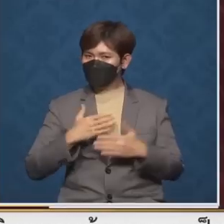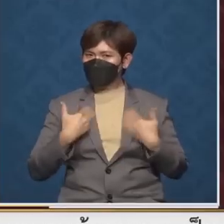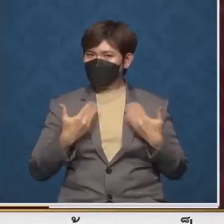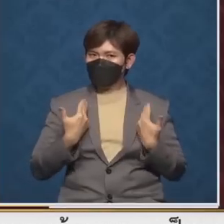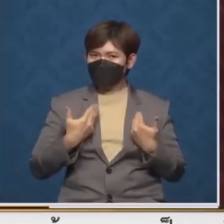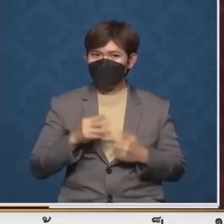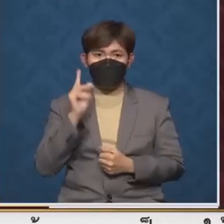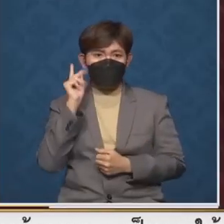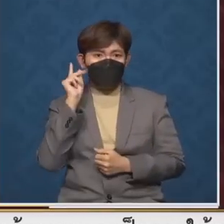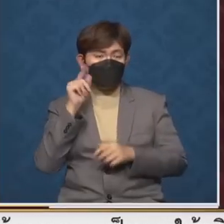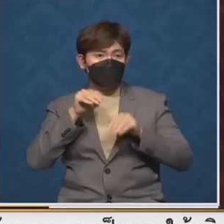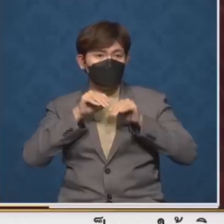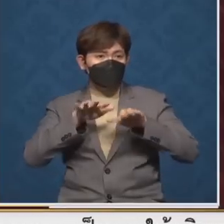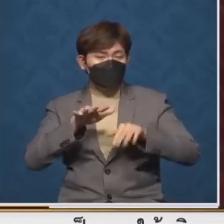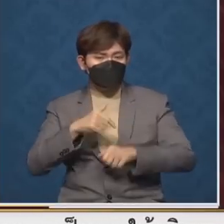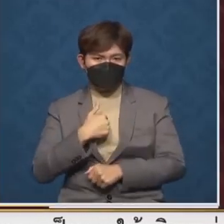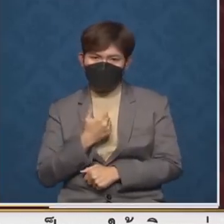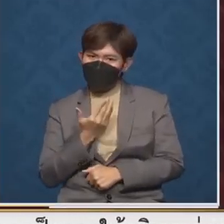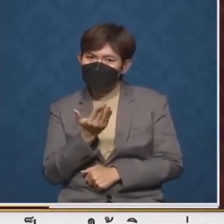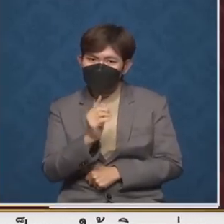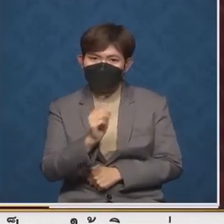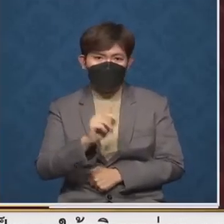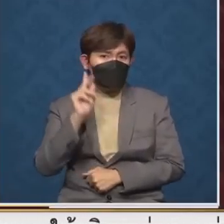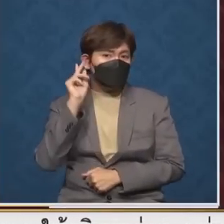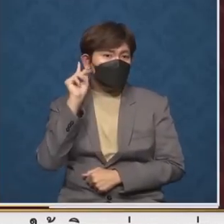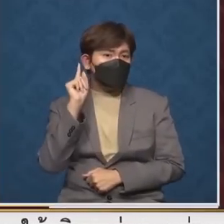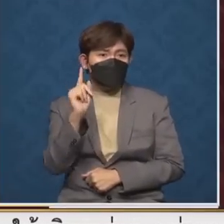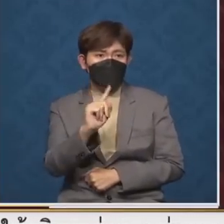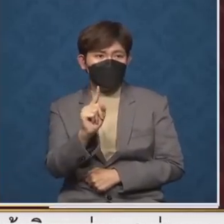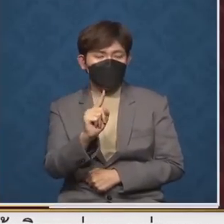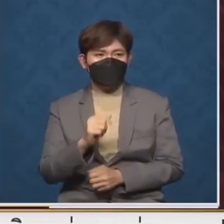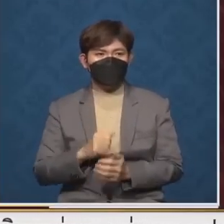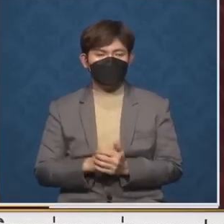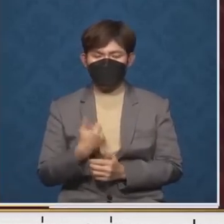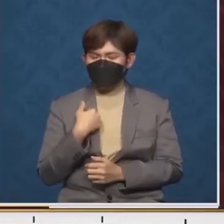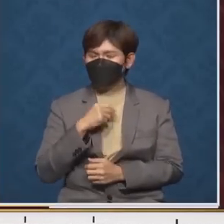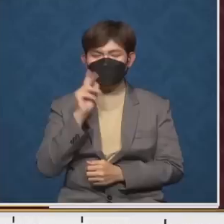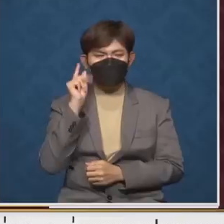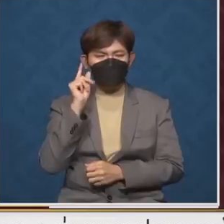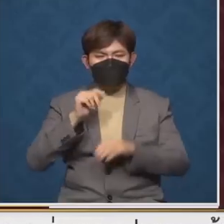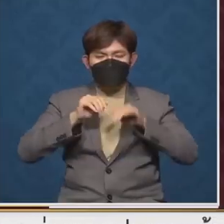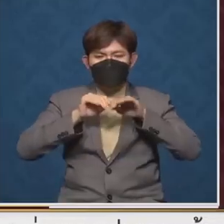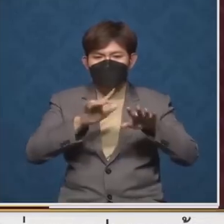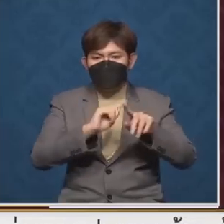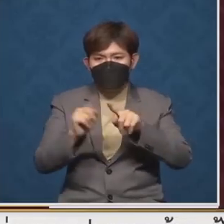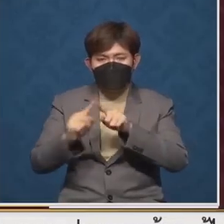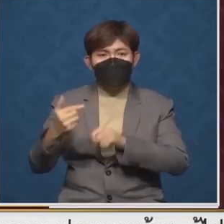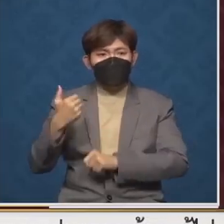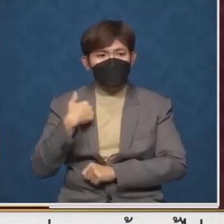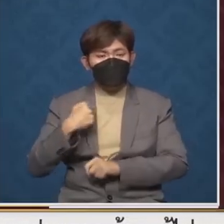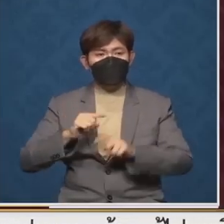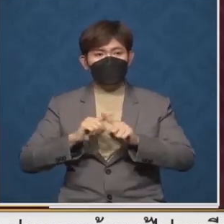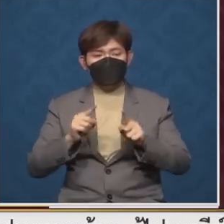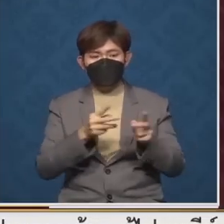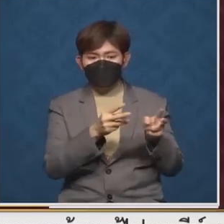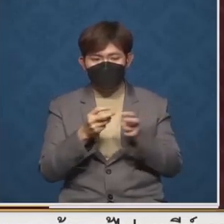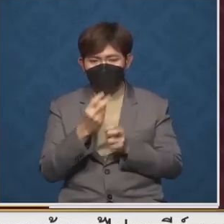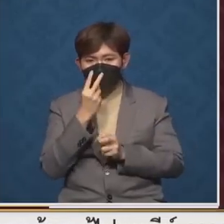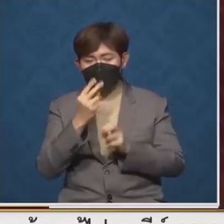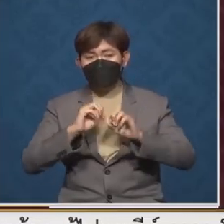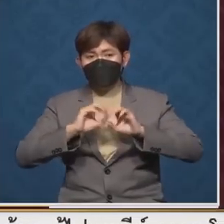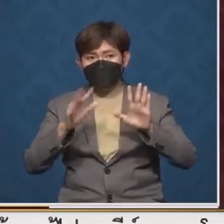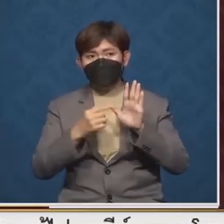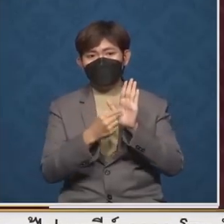ขาวออกมา ผมขอเน้นสำนัขาวด้วยจร ๆ ออกเยอะทุกที่ แต่ผมดึงออกมาใหดูชั ๆ อัเดีย